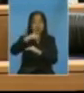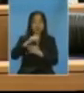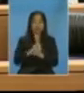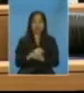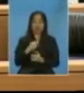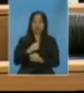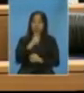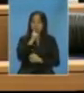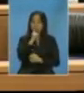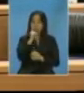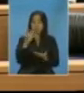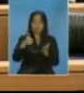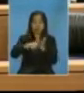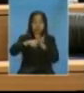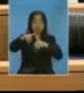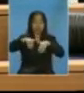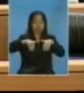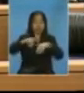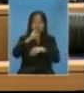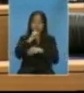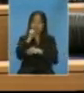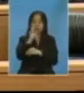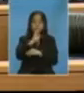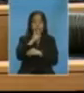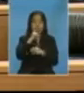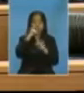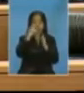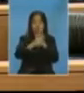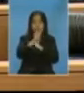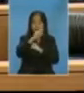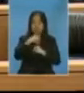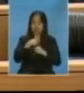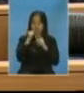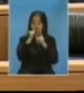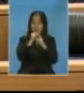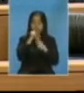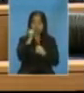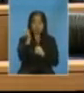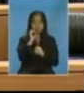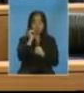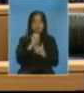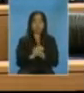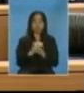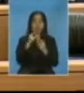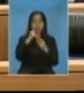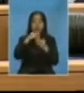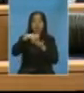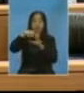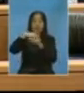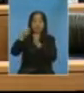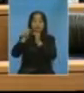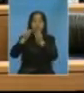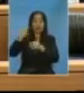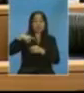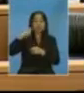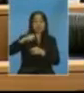ได้พูดเรื่องหนี้สาธารณะนะครับท่านไม่ควรจะใช้คำพูดที่ผิดเพราะผมไม่ได้ใช้คำนั้นท่านไปชี้แจงกับศาลว่าเพื่อ